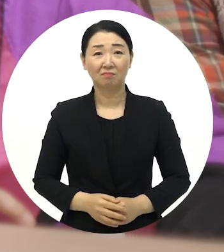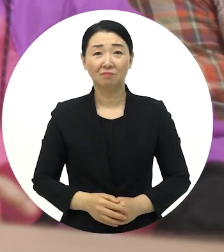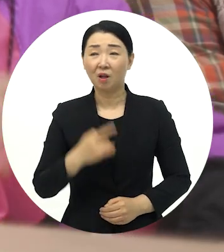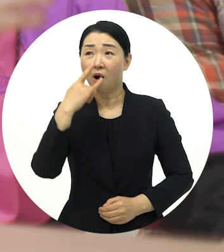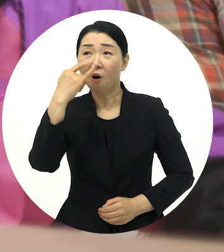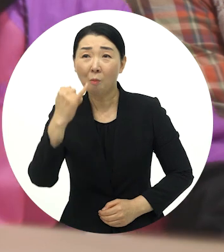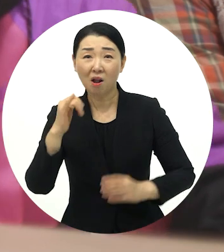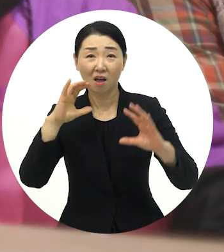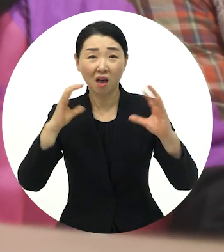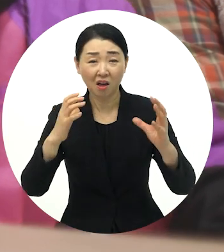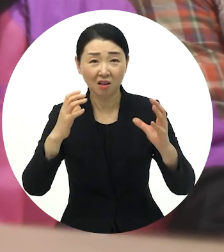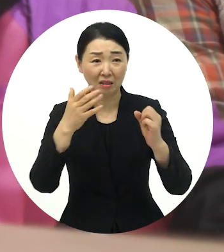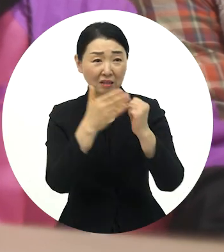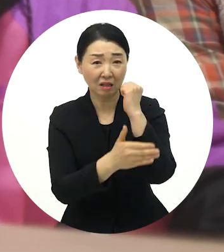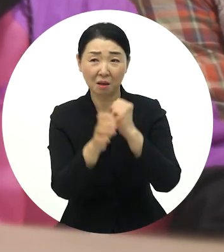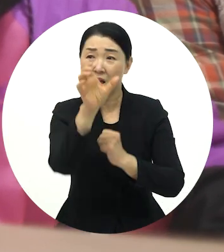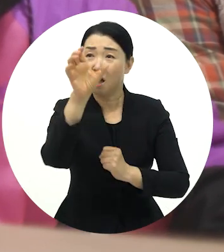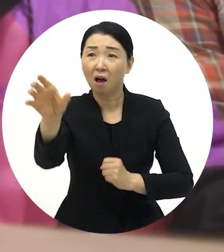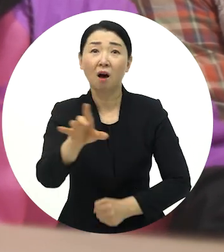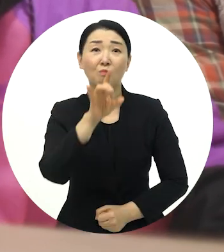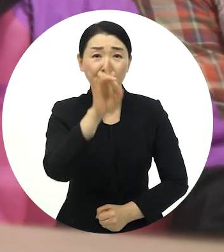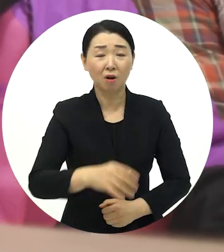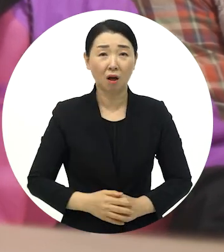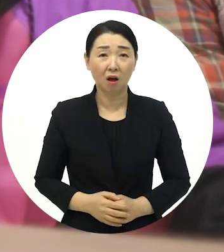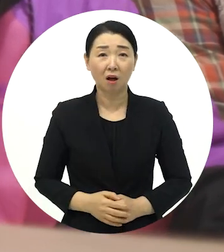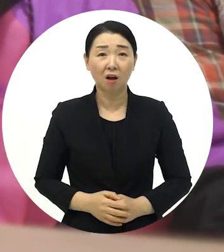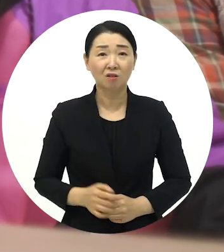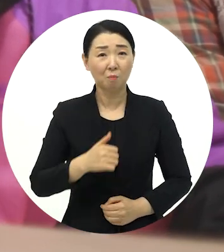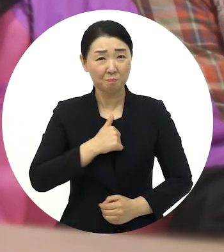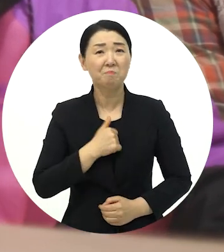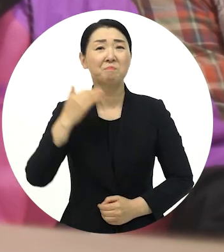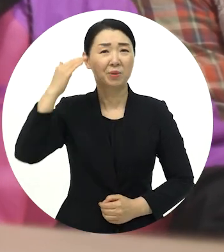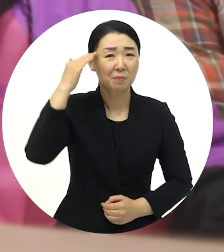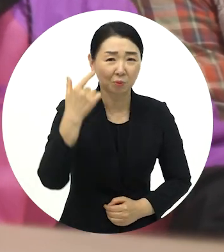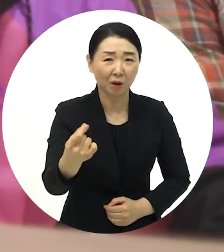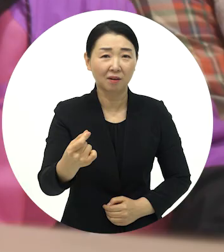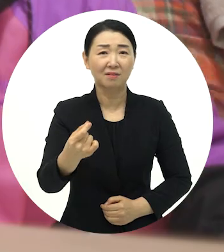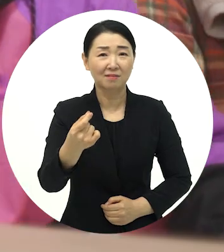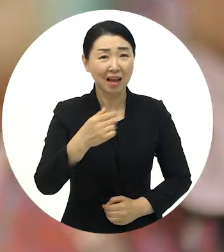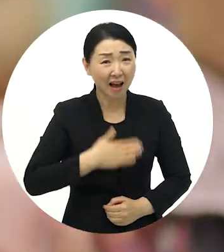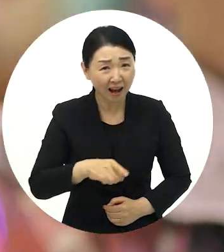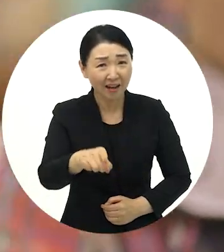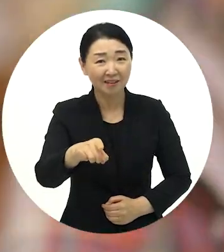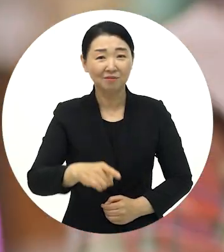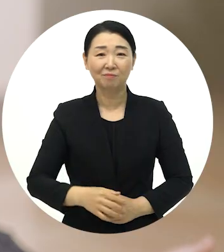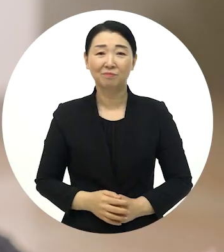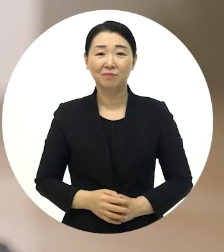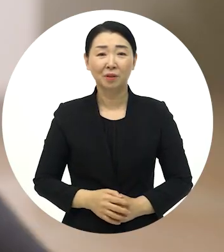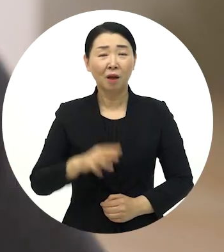당연하지. 엄마라고 해서 애들 사진 여기저기 함부로 올리면 안 돼. 그거야말로 명백한 프라이버시 권. 침해야! 침해!